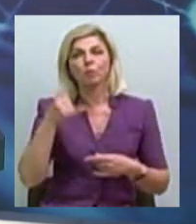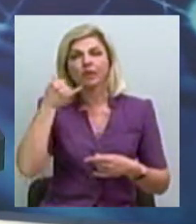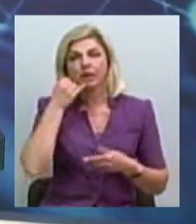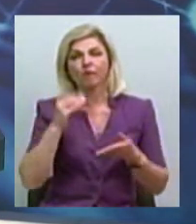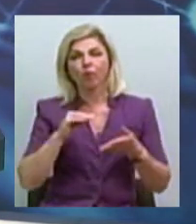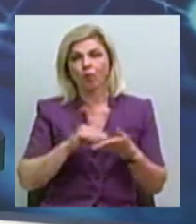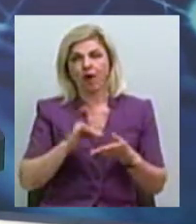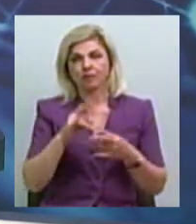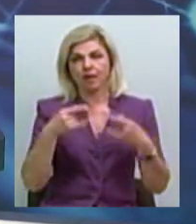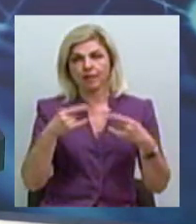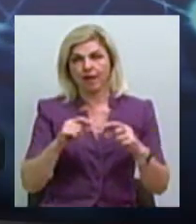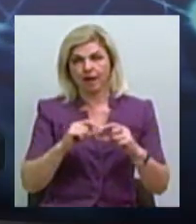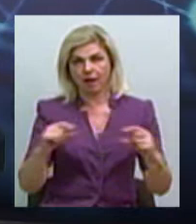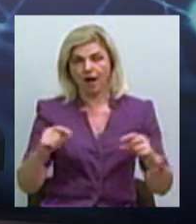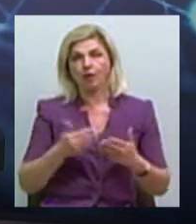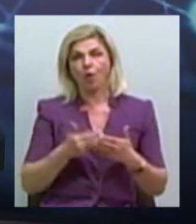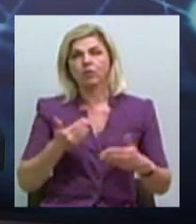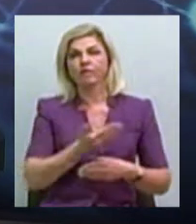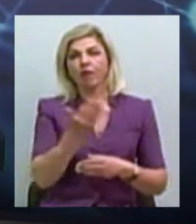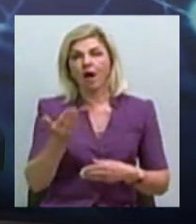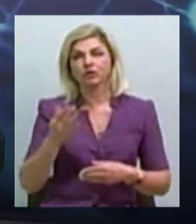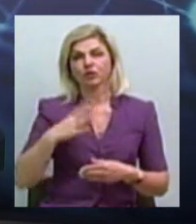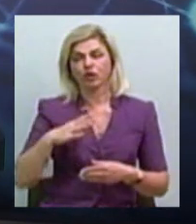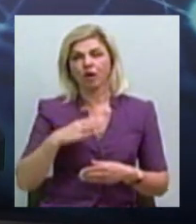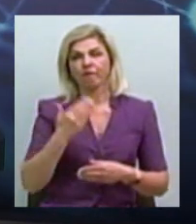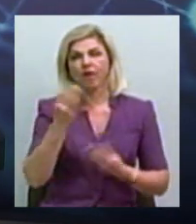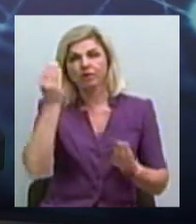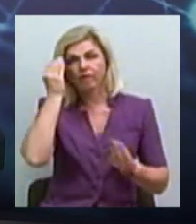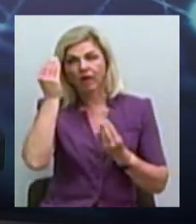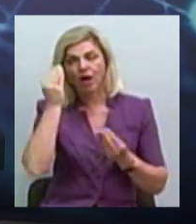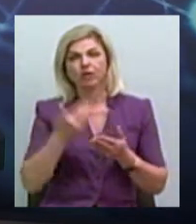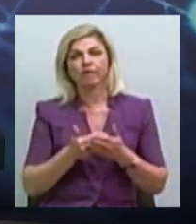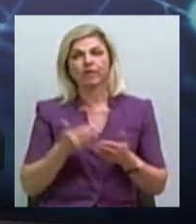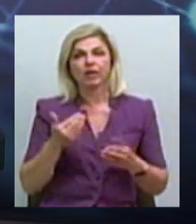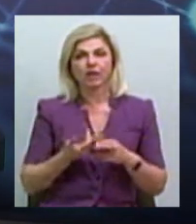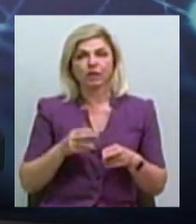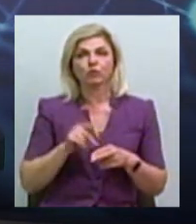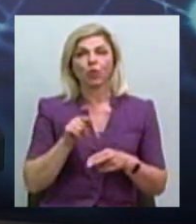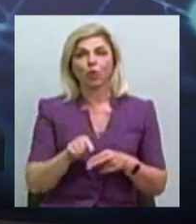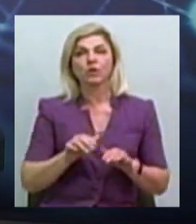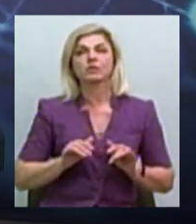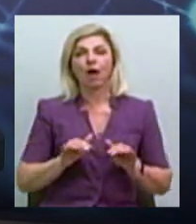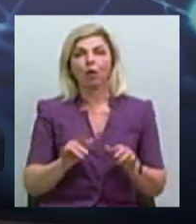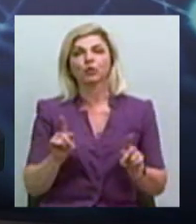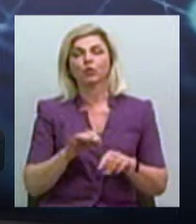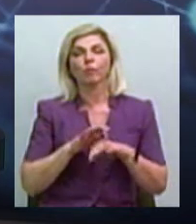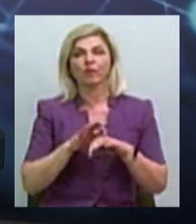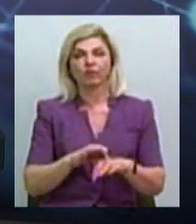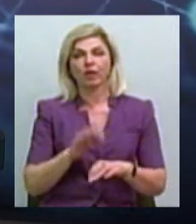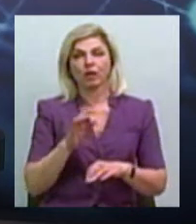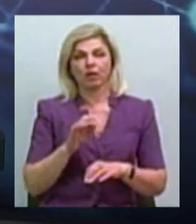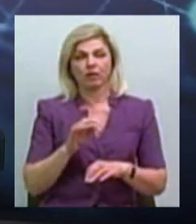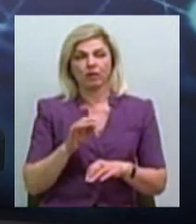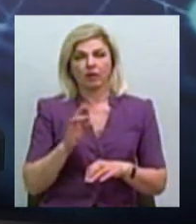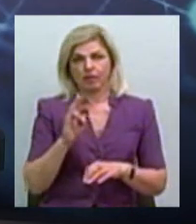76-92-33. А від вас я чекаю ваших вражень від цього заходу, який відбувся у нас